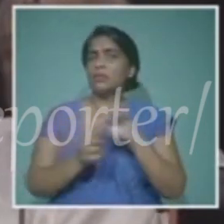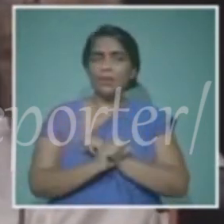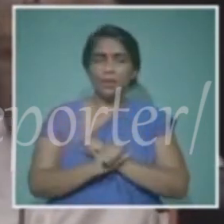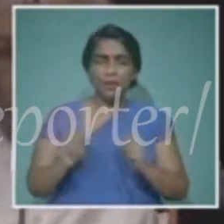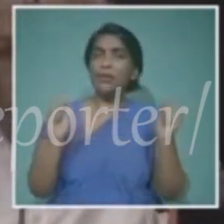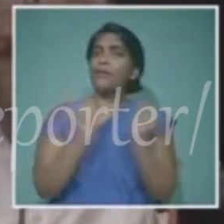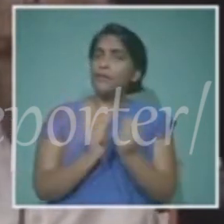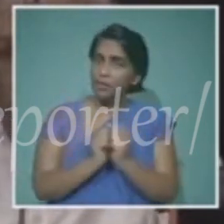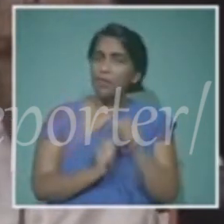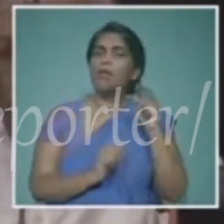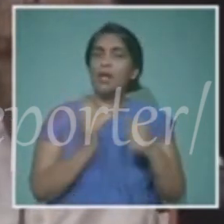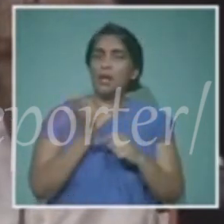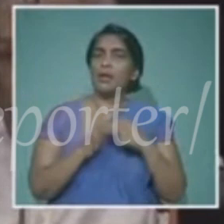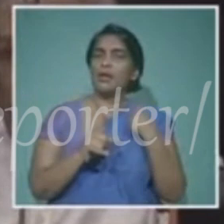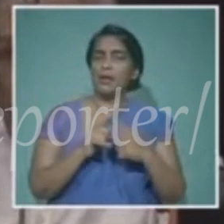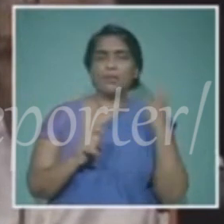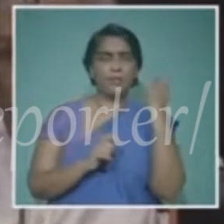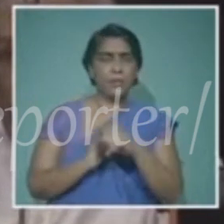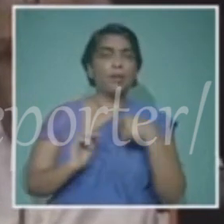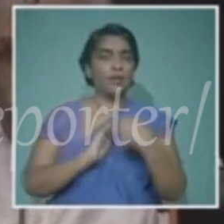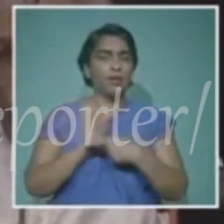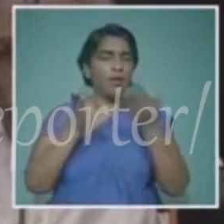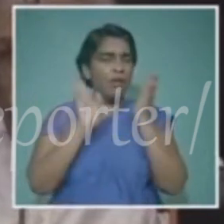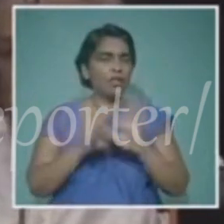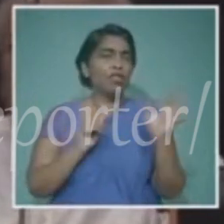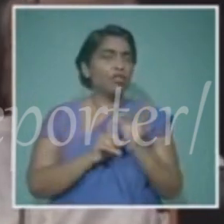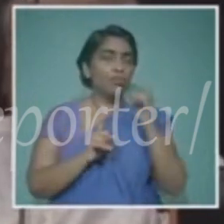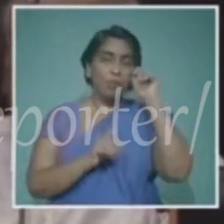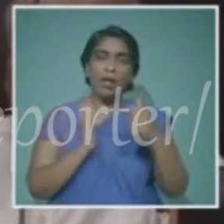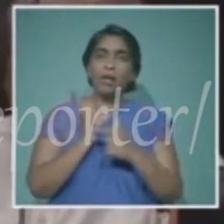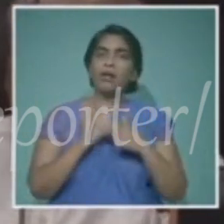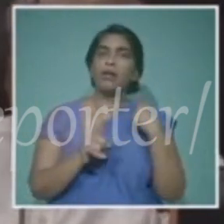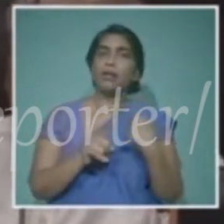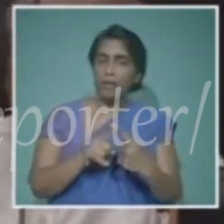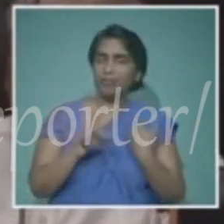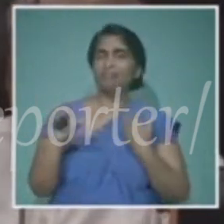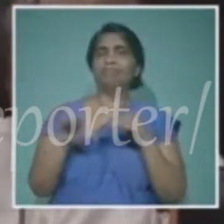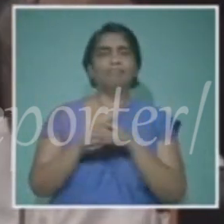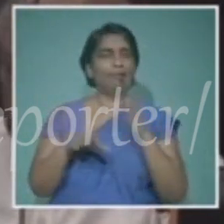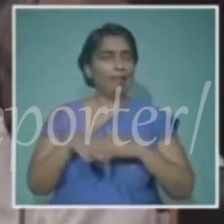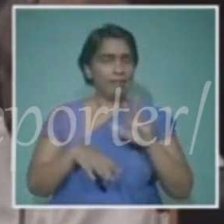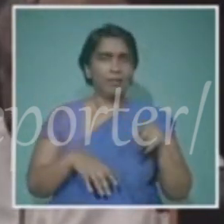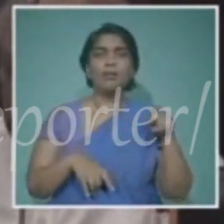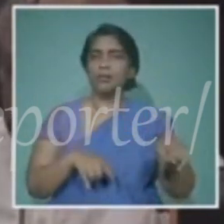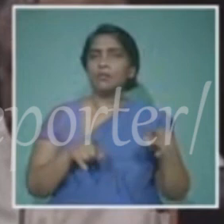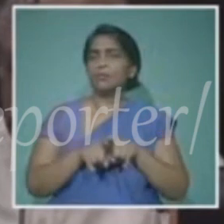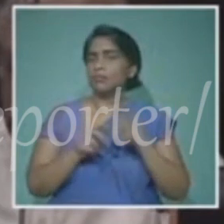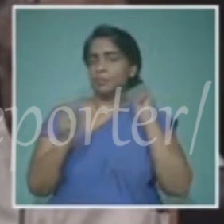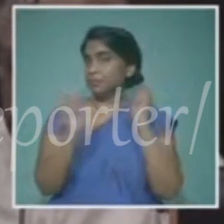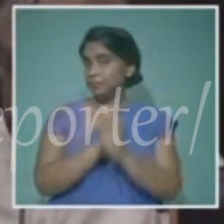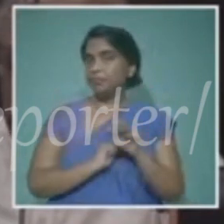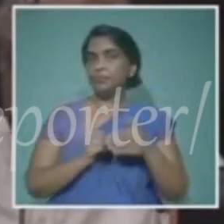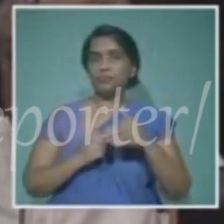කාර්යයන් සඳහා ඔවුන් බදු ගෙවනවා. රටේ අන්තිම දුප්පත් පුරවැසියත් මේ බදු දැලට හසු වී තිබෙනවා. මේ තත්ත්වය වෙනස්